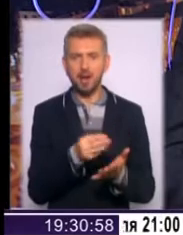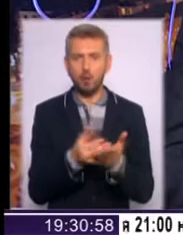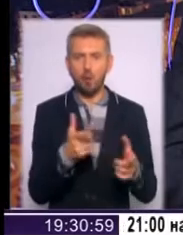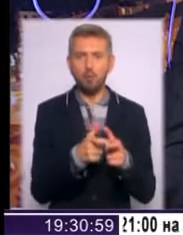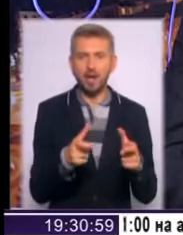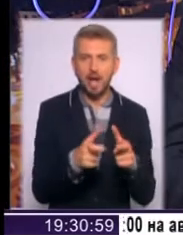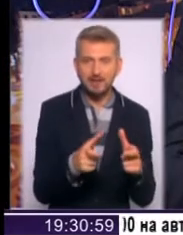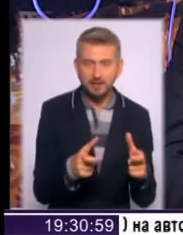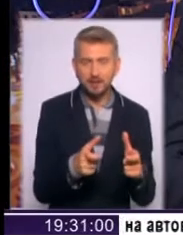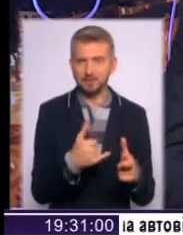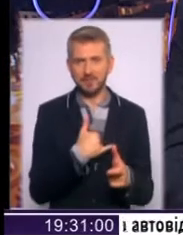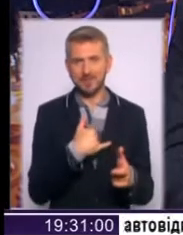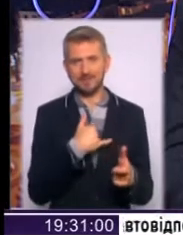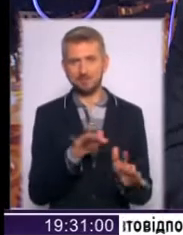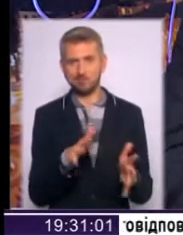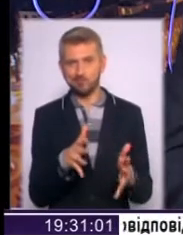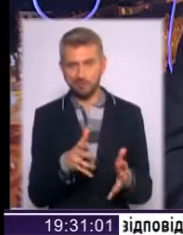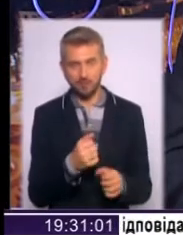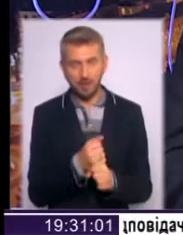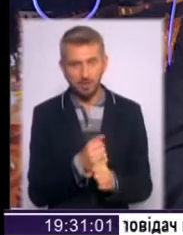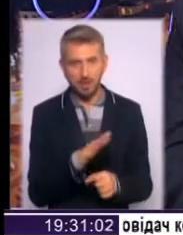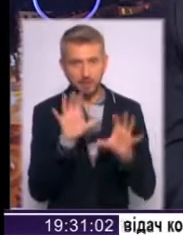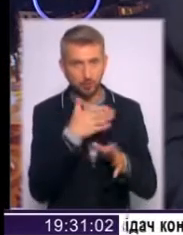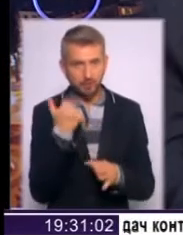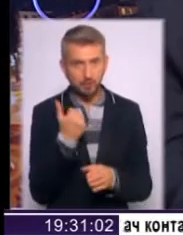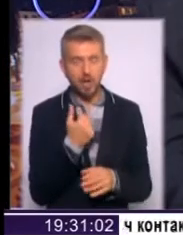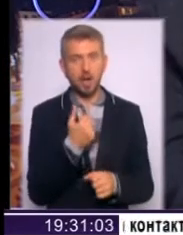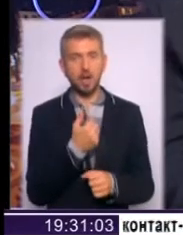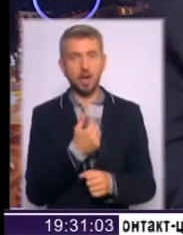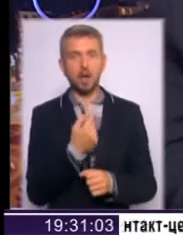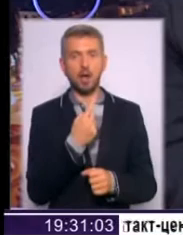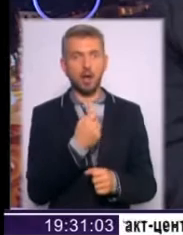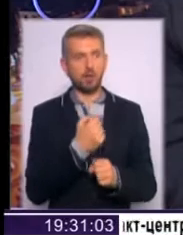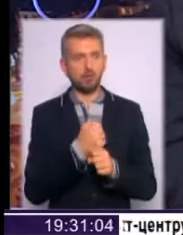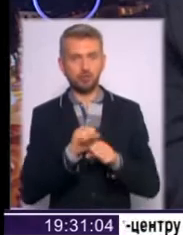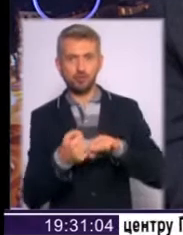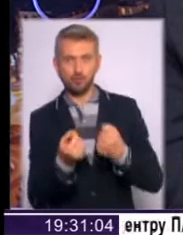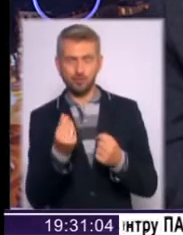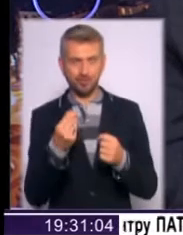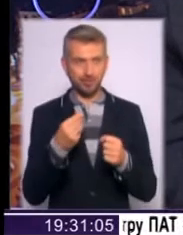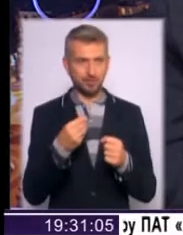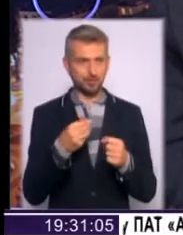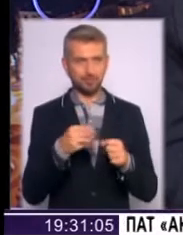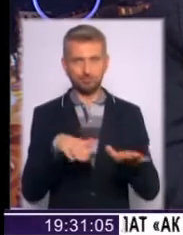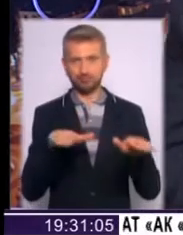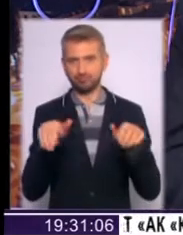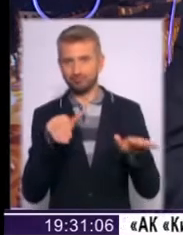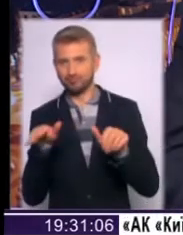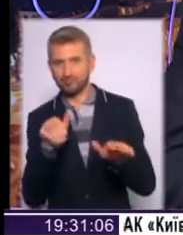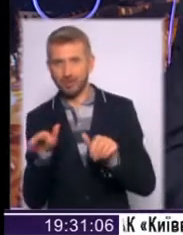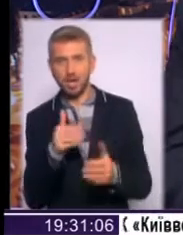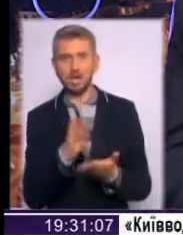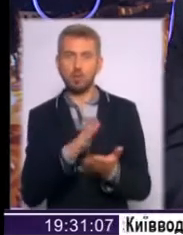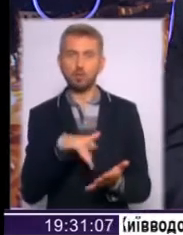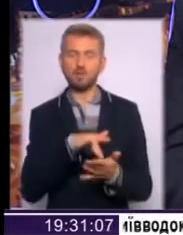добре працює, да? ну, тому що немає законодавства. Вони роблять позики. Один муніципалітет позичає іншому, або навіть приватним структурам. Є муніципальні